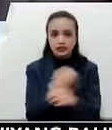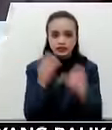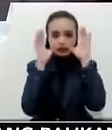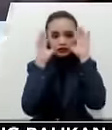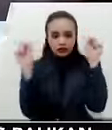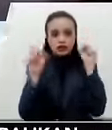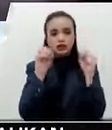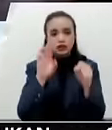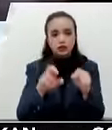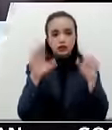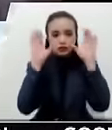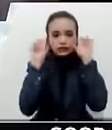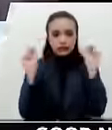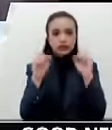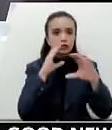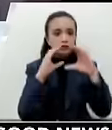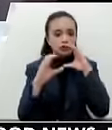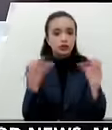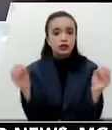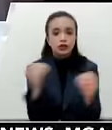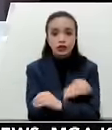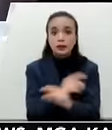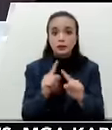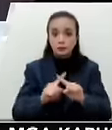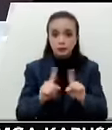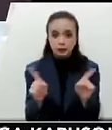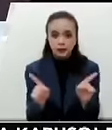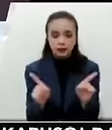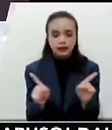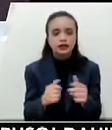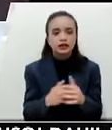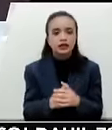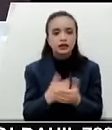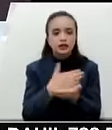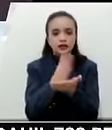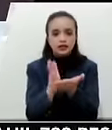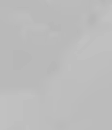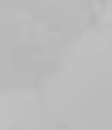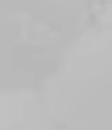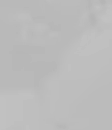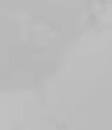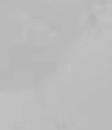Communications Office, pero nagpaabot na ng pagbati ang ilang mambabatas.